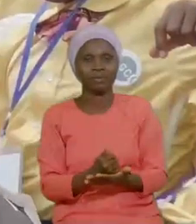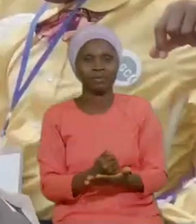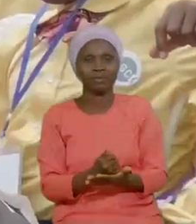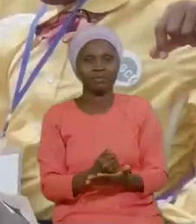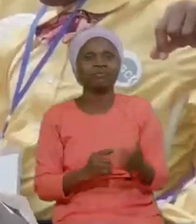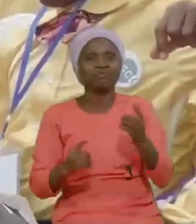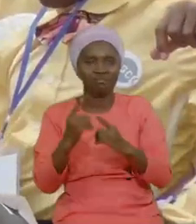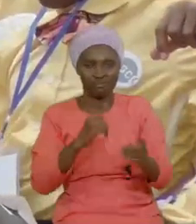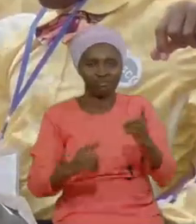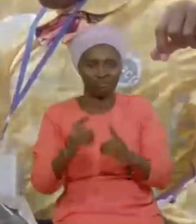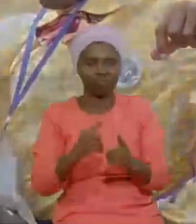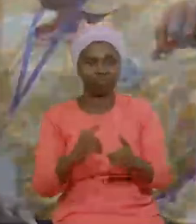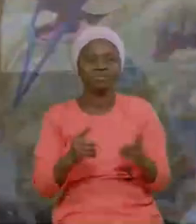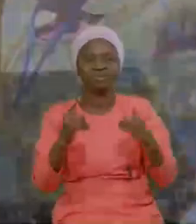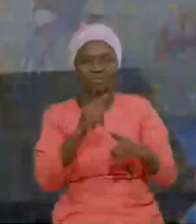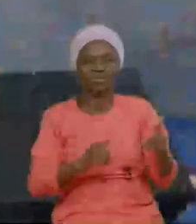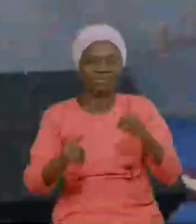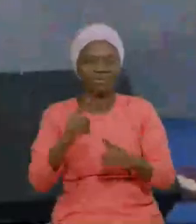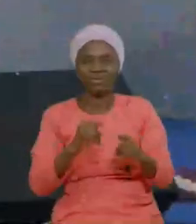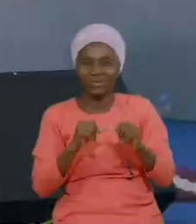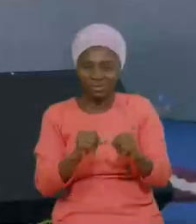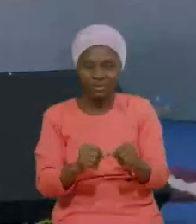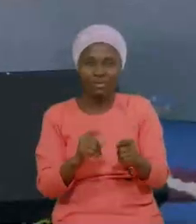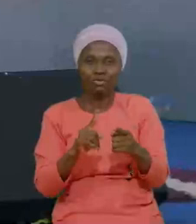Va produire la gloire.